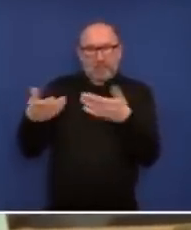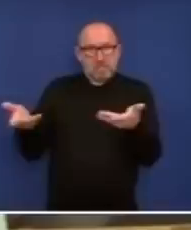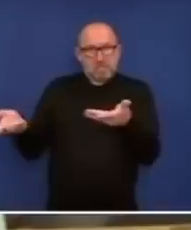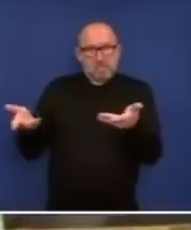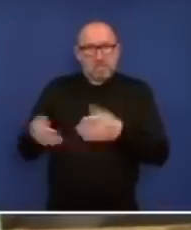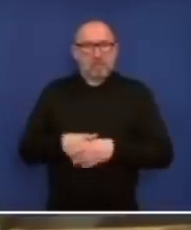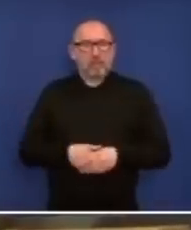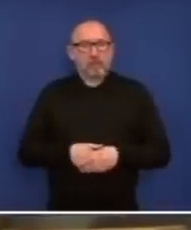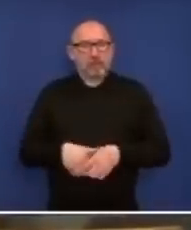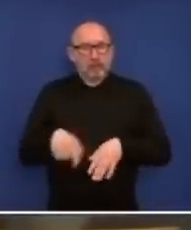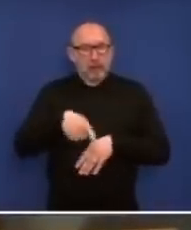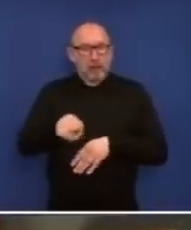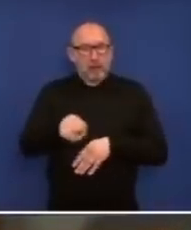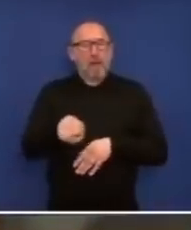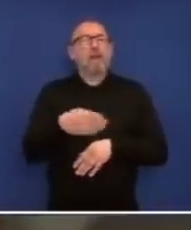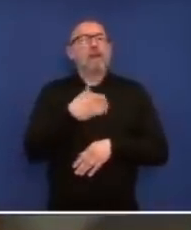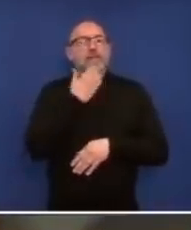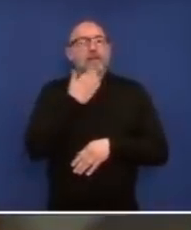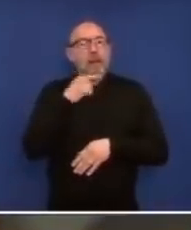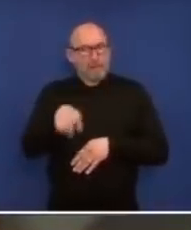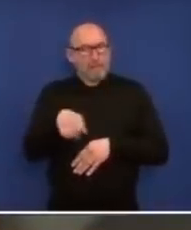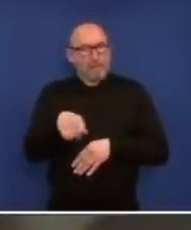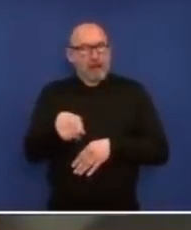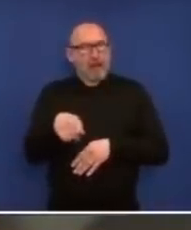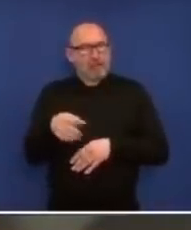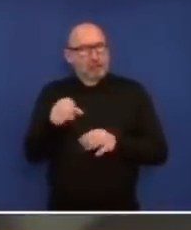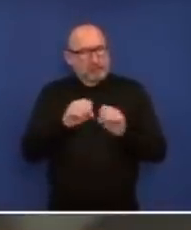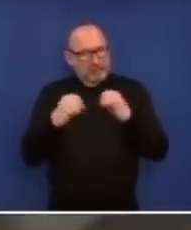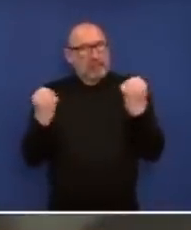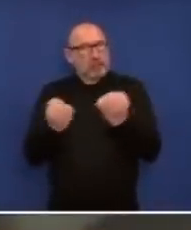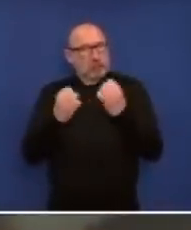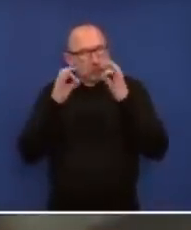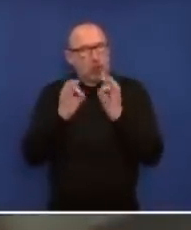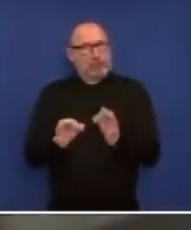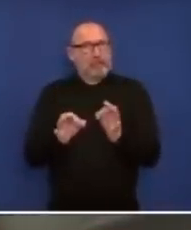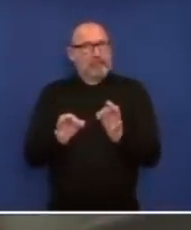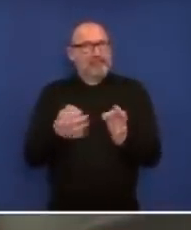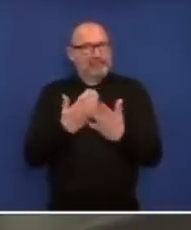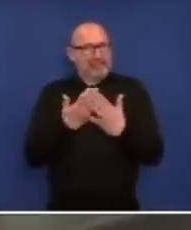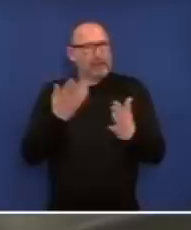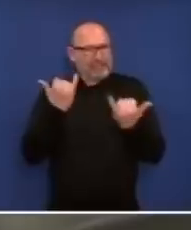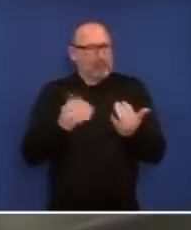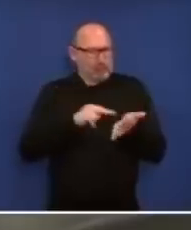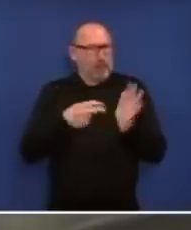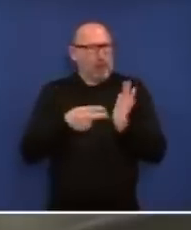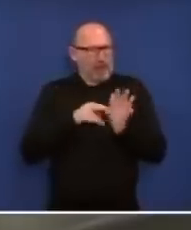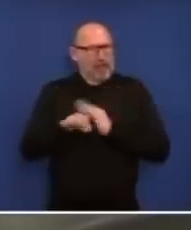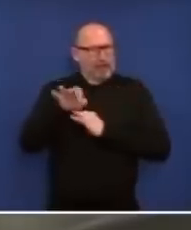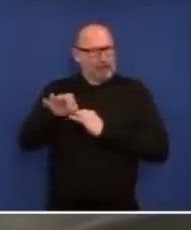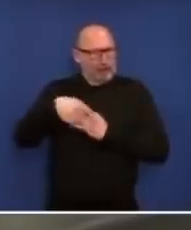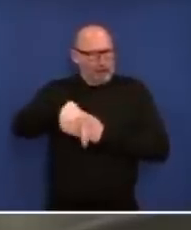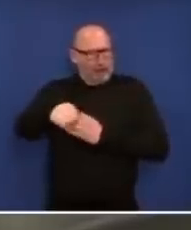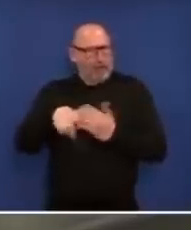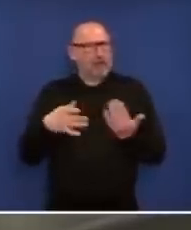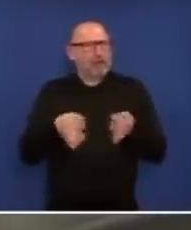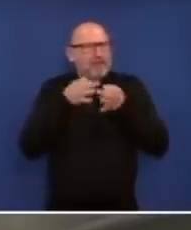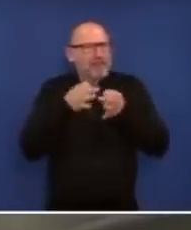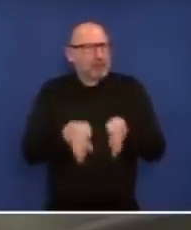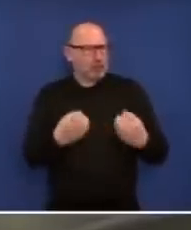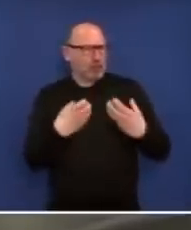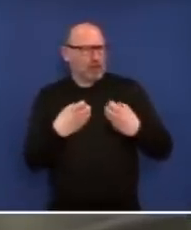ab September konkret eintritt. Und ich nehme an, Sie bereiten sich auf diese neue Lage vor. Können Sie uns das etwas konkreter darlegen?